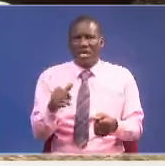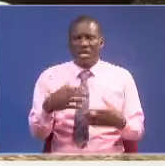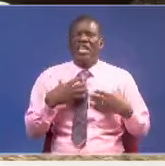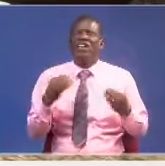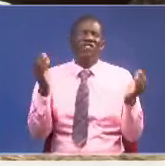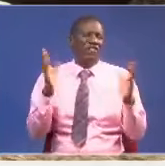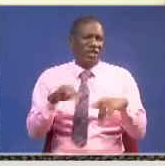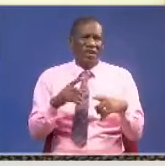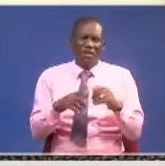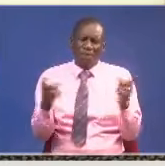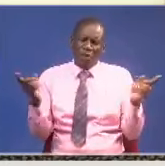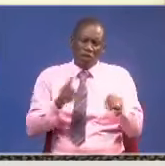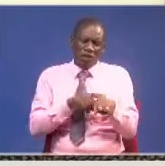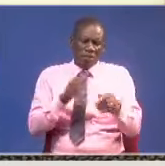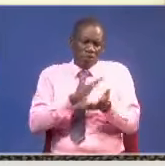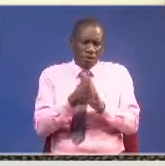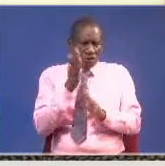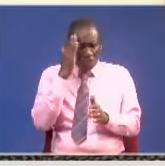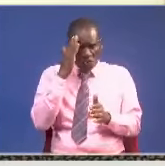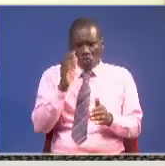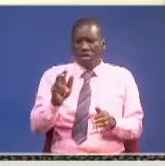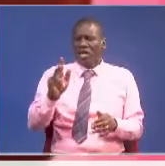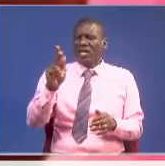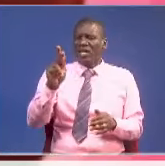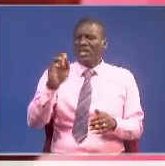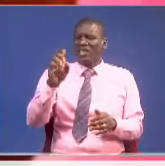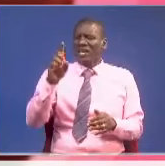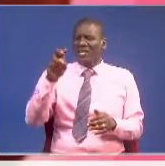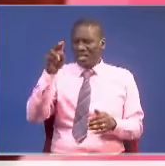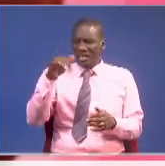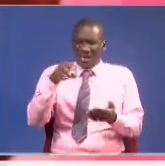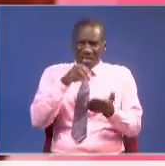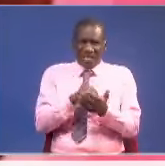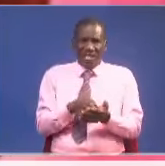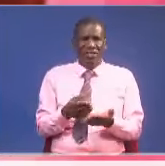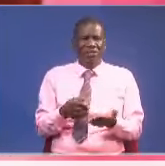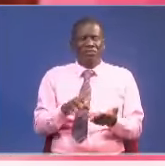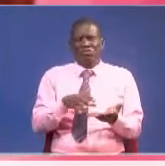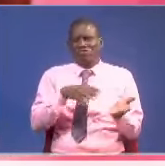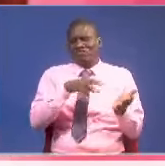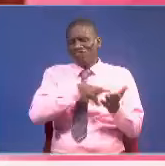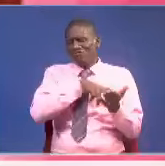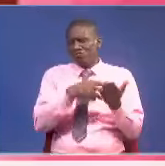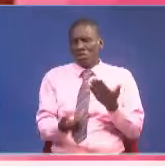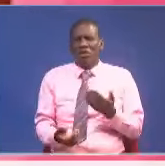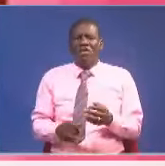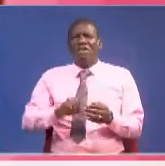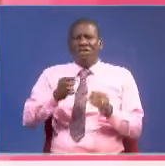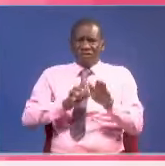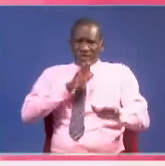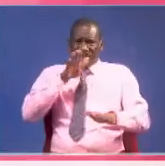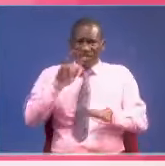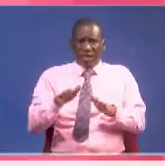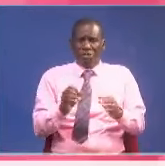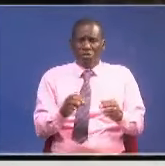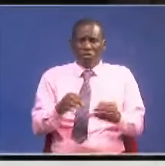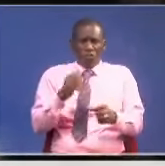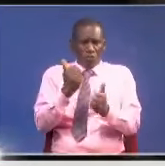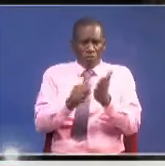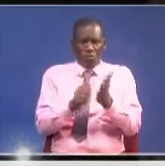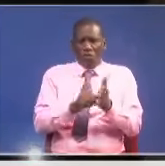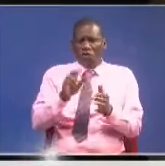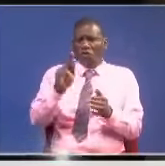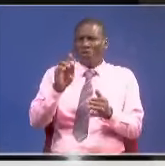hivyo kidogo kidogo bila kujua figo ikafeli. Hatua za mwanzo za kufeli kwa figo huwa zina dalili za